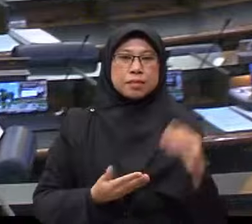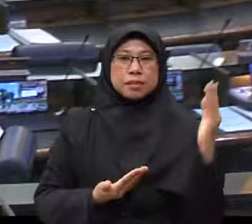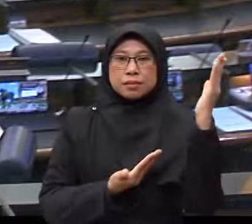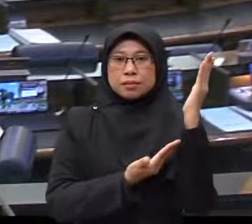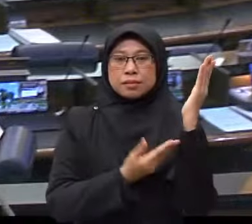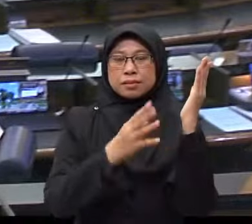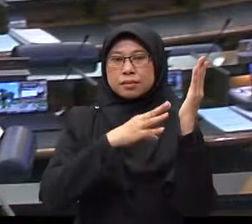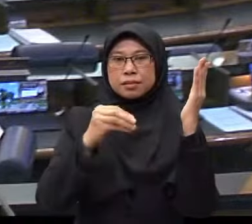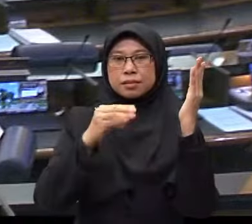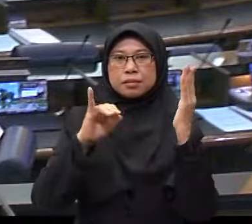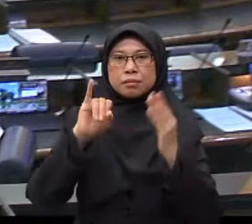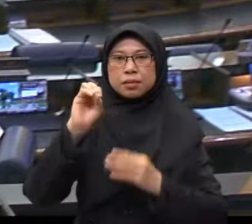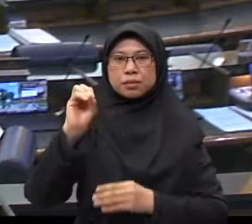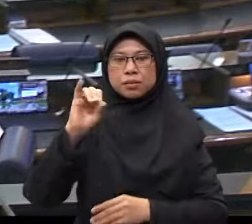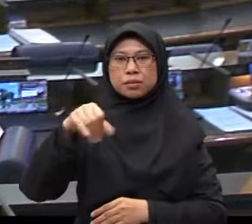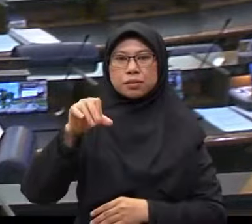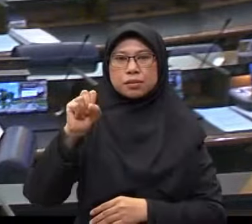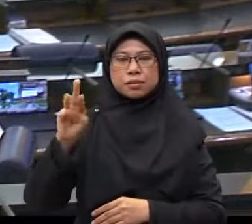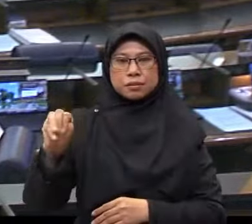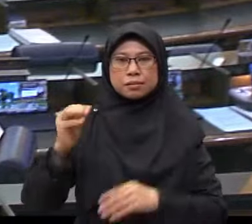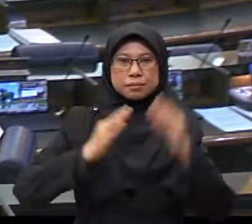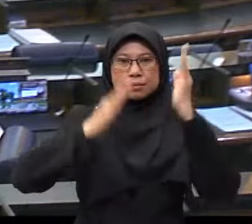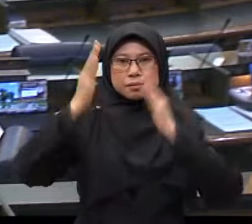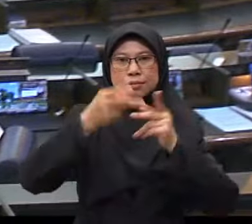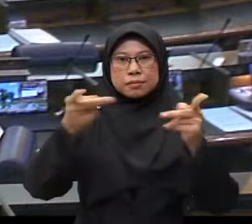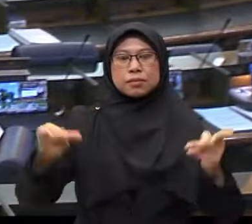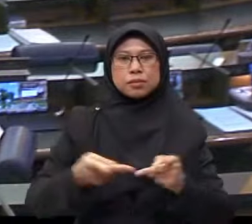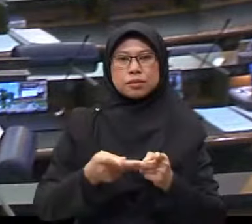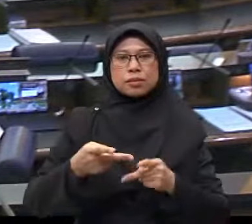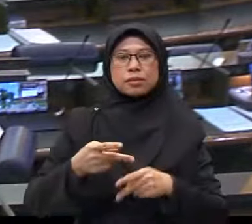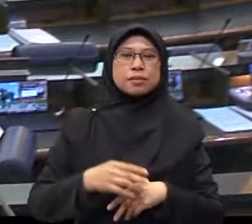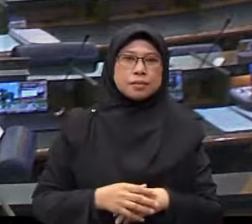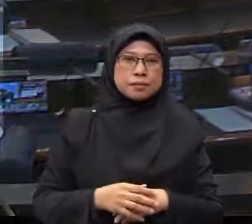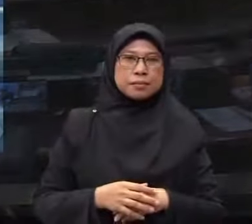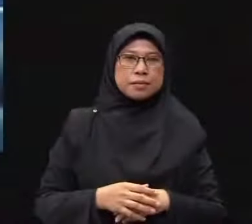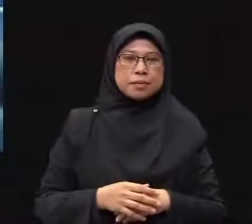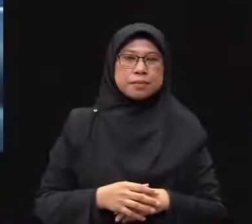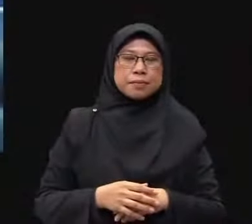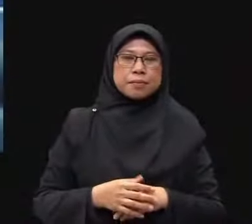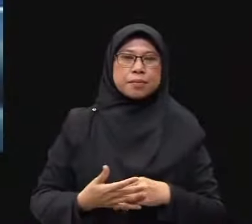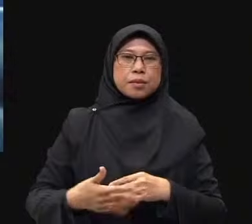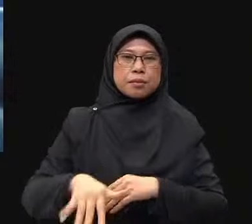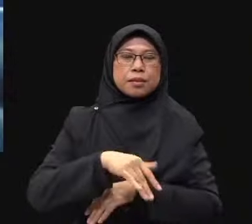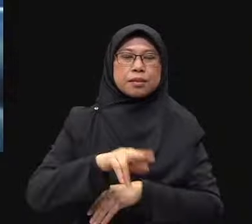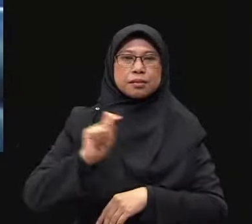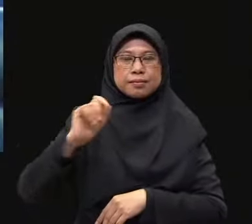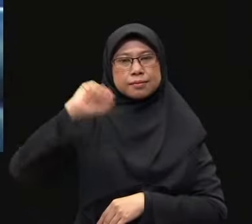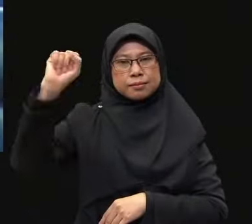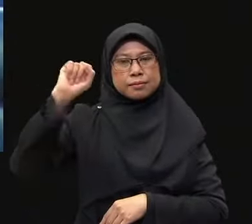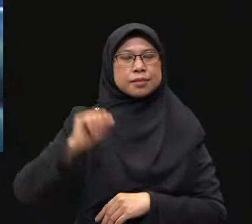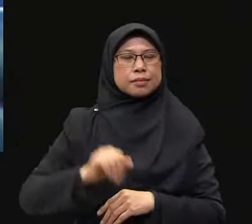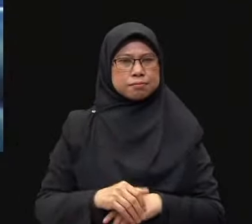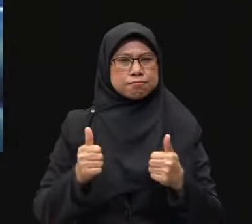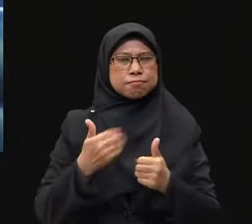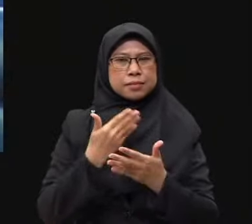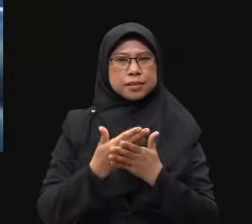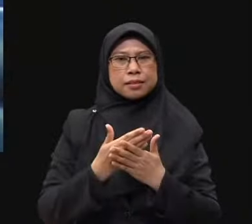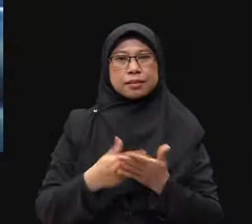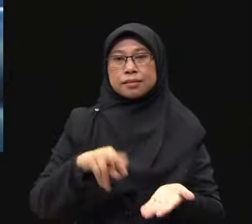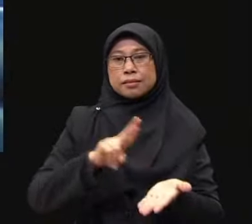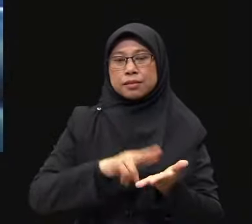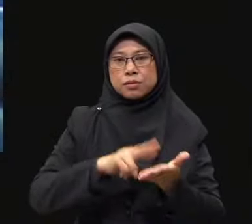dan industri biisim di Malaysia termasuk kawasan pantai timur Sabah yang sememangnya sangat mengikut rekod